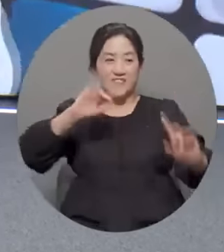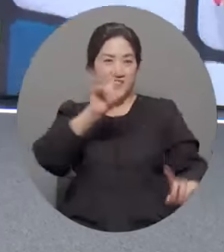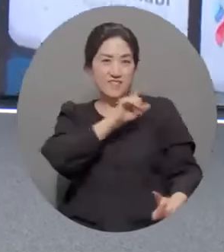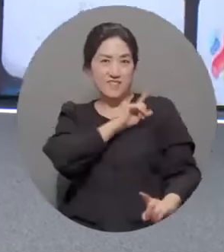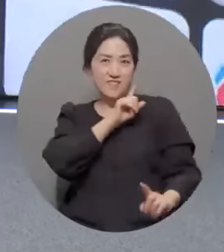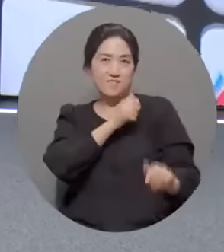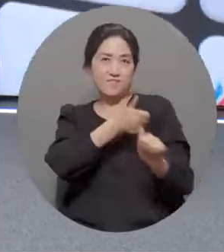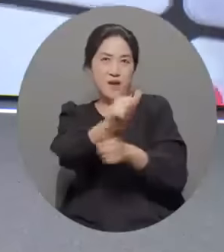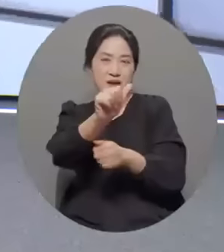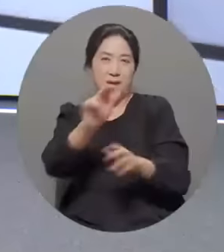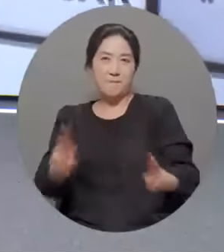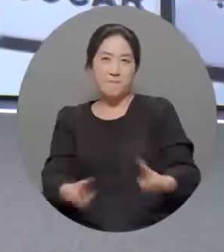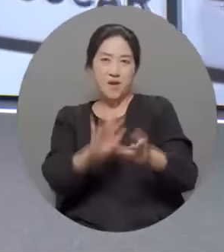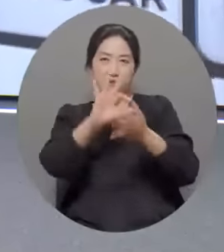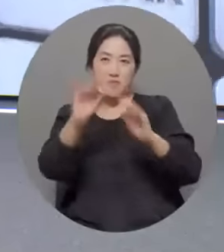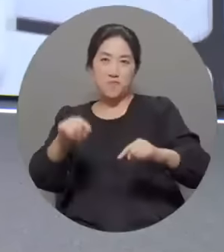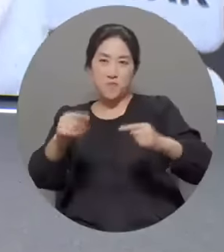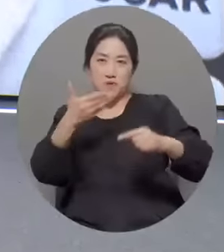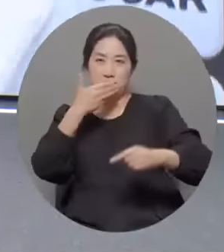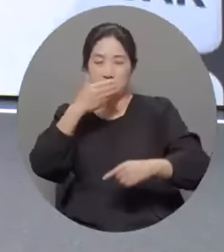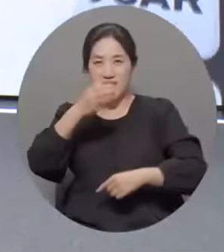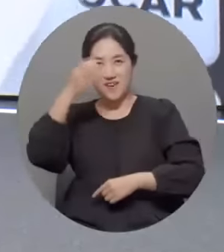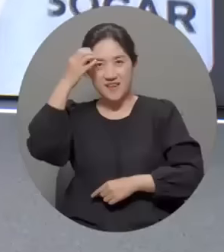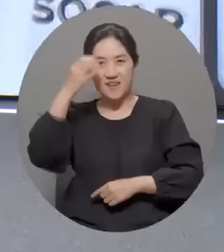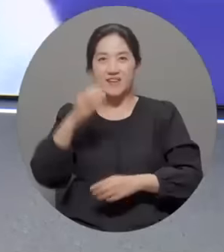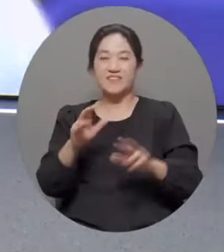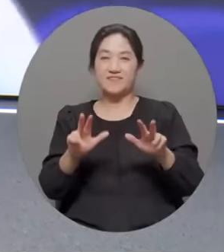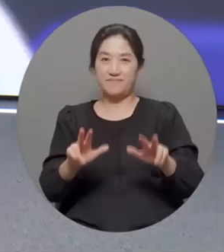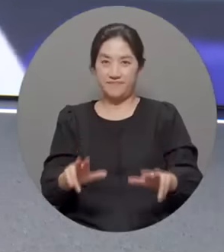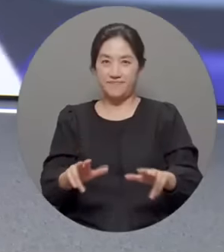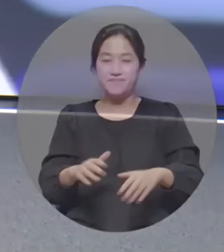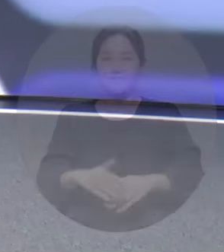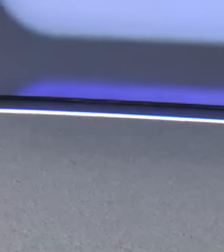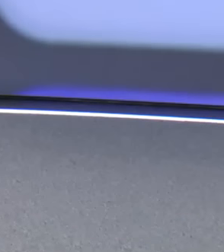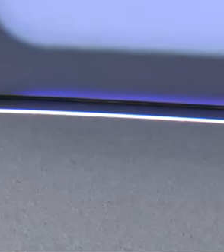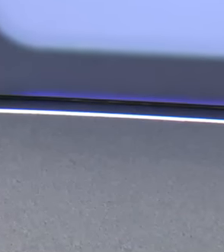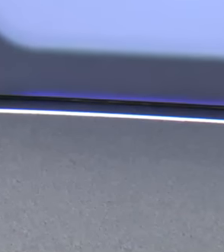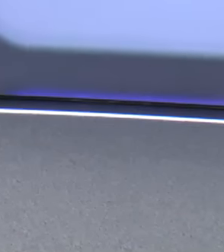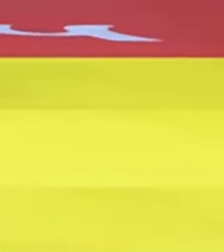꺾고 파리올림픽 전막을 밝게 했습니다. 화요일 밤 스포츠 뉴스였습니다.